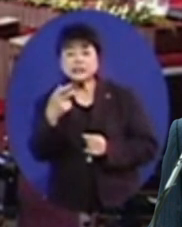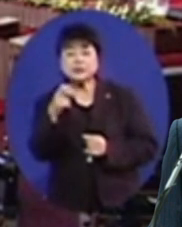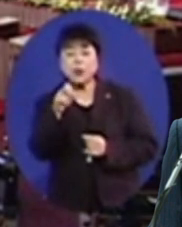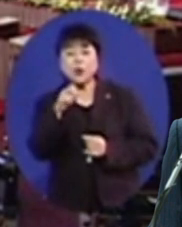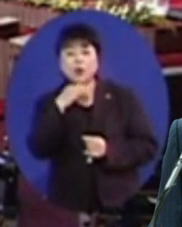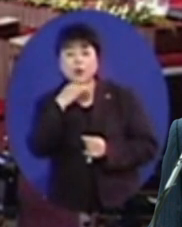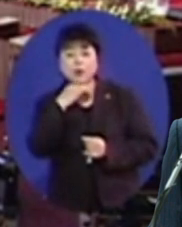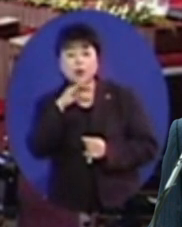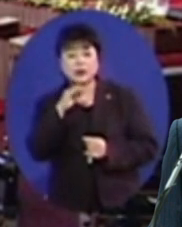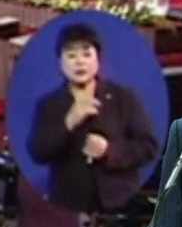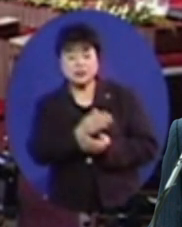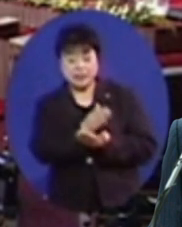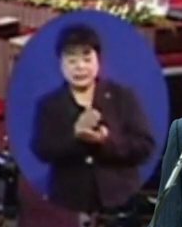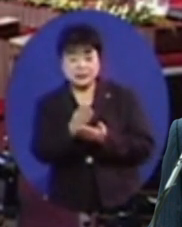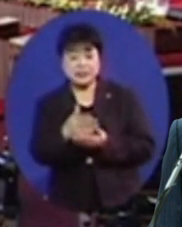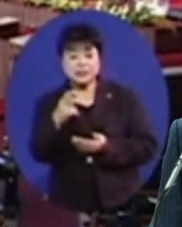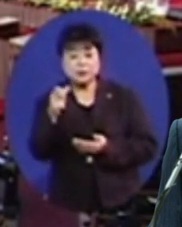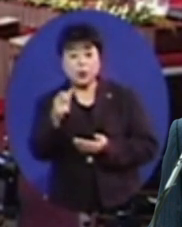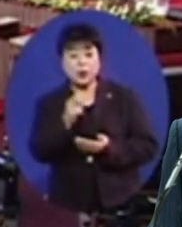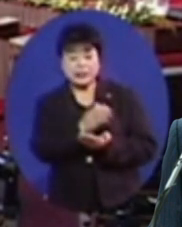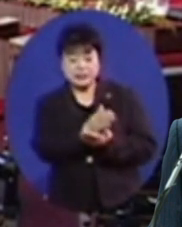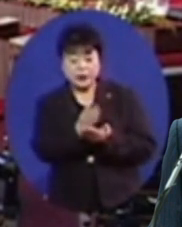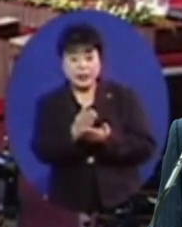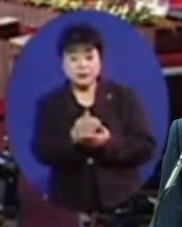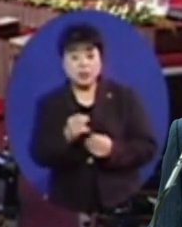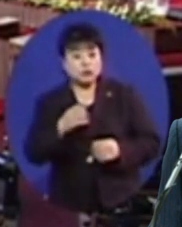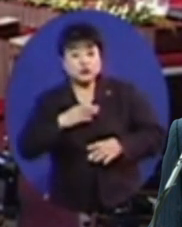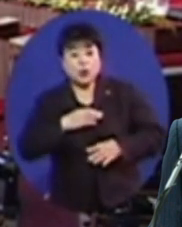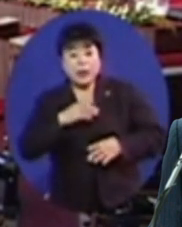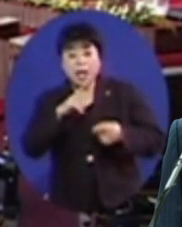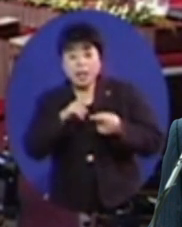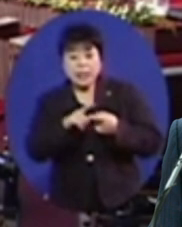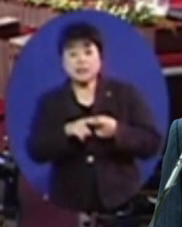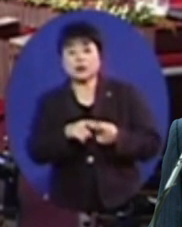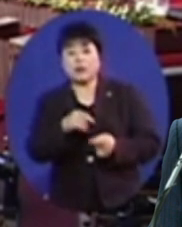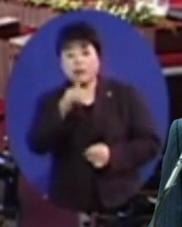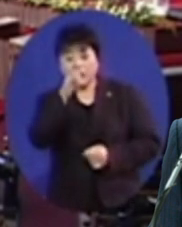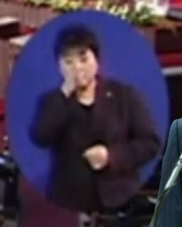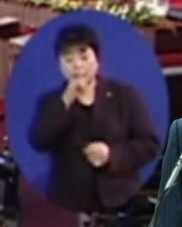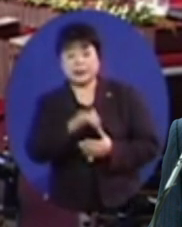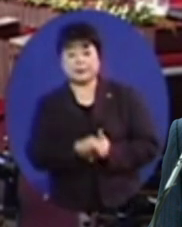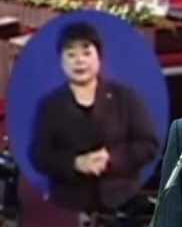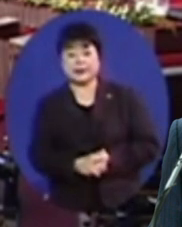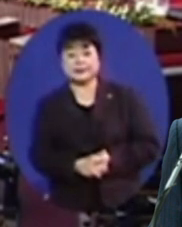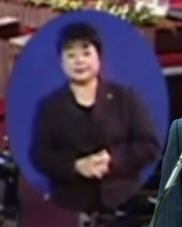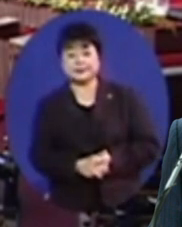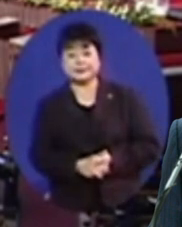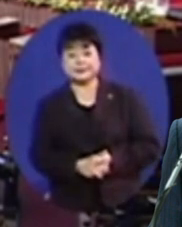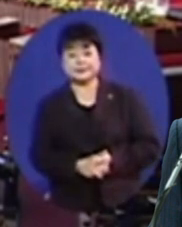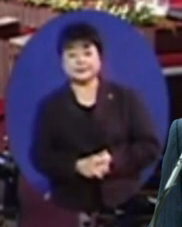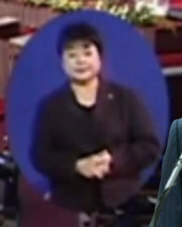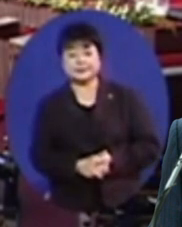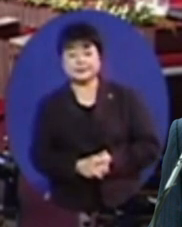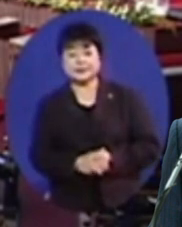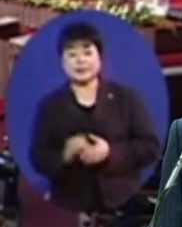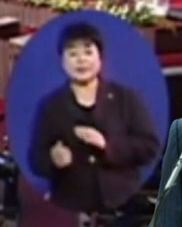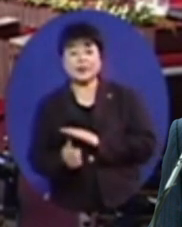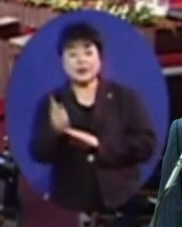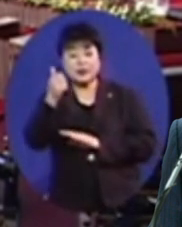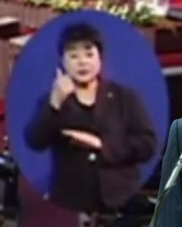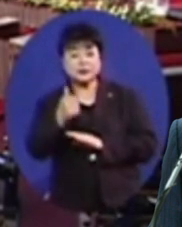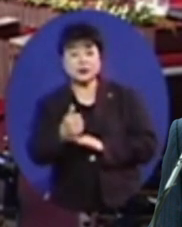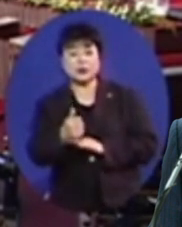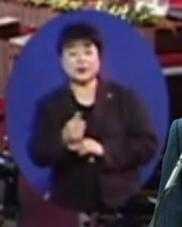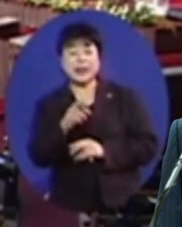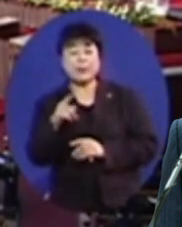75가지나 되는 공포증으로 두려워하면서 살고 있다고 말합니다. 성공의 이론가인 나폴레옹